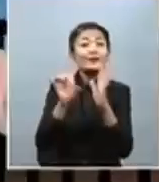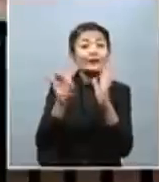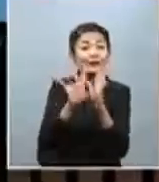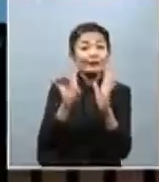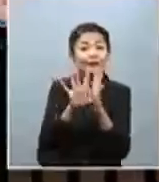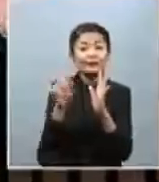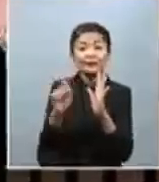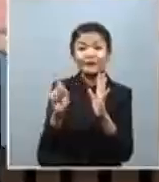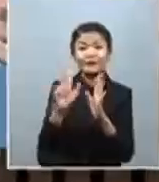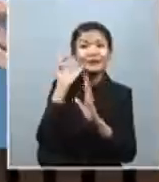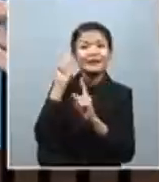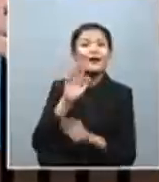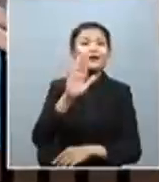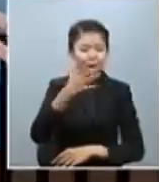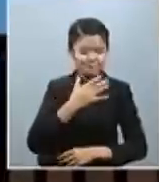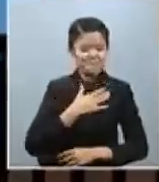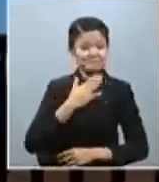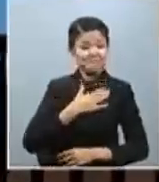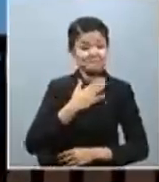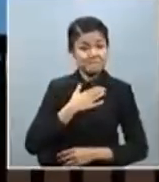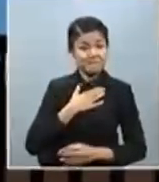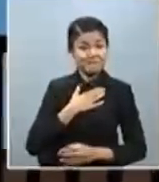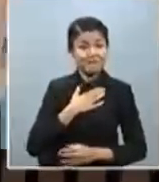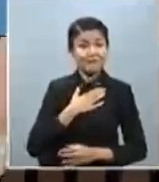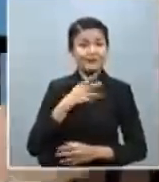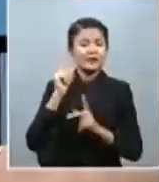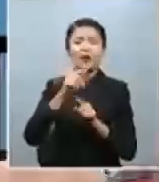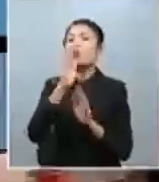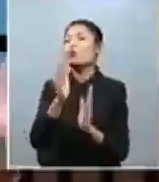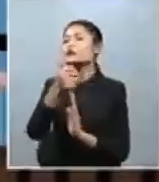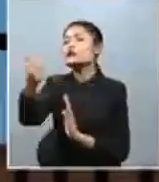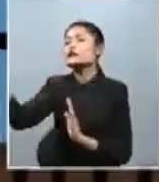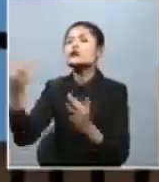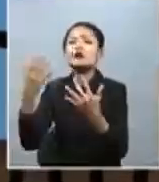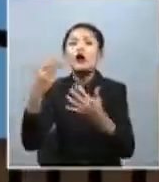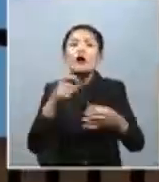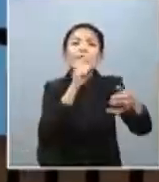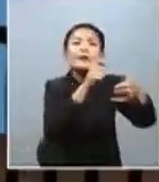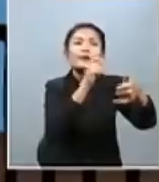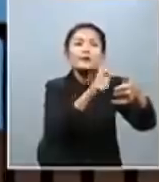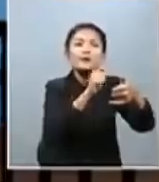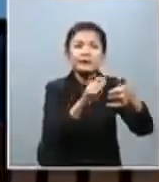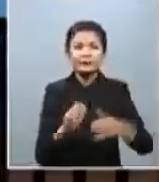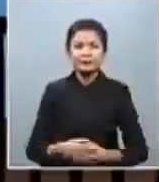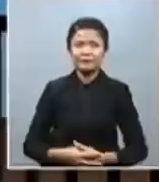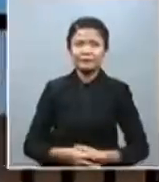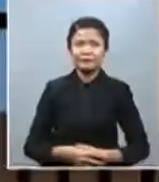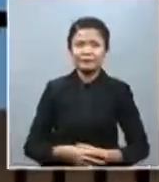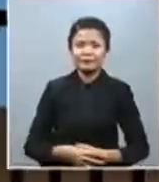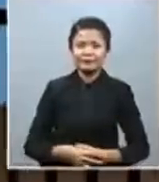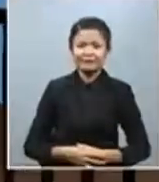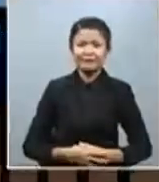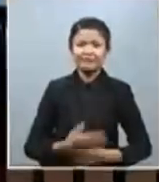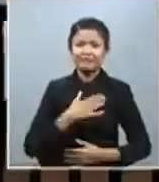ต้องเป็นข่าวของจุ่มเองนะคะงานนี้นักข่าวคนอื่นเขามารอเจาะใหม่ประเด็นการเป็นงานนะจ๊ะโอ้ย